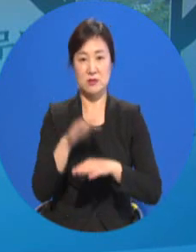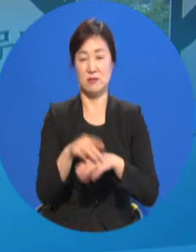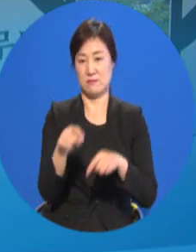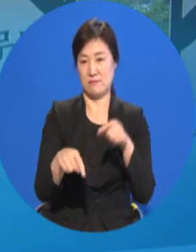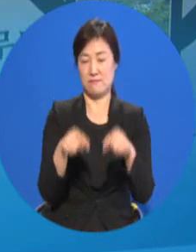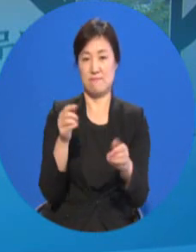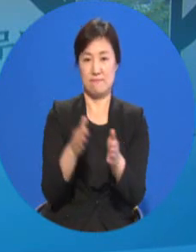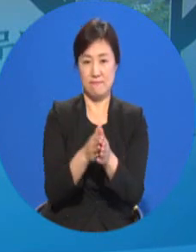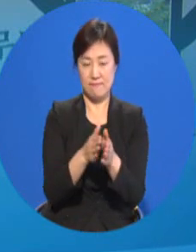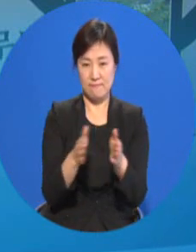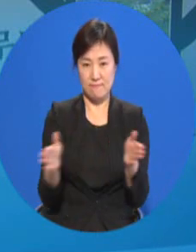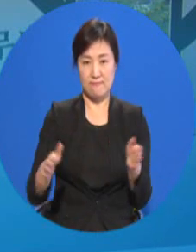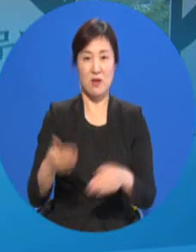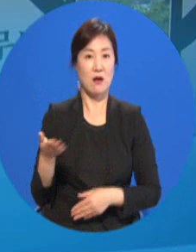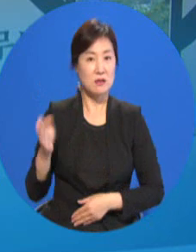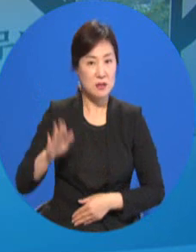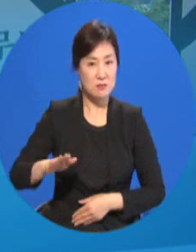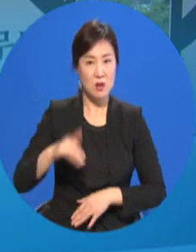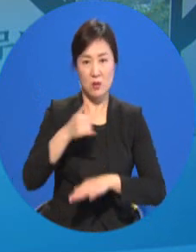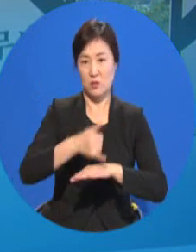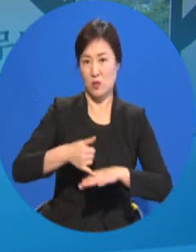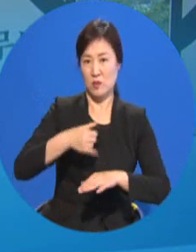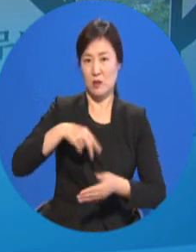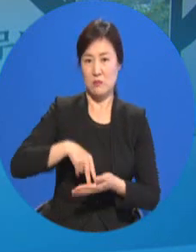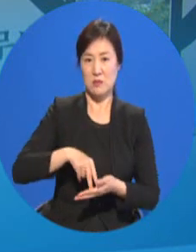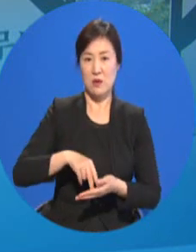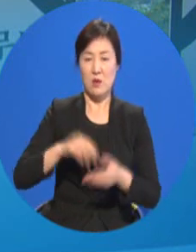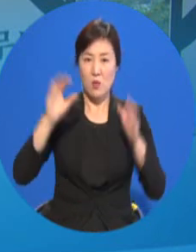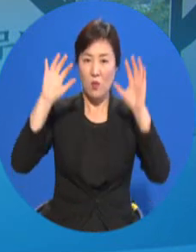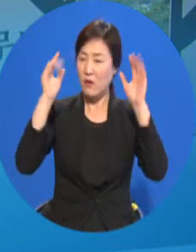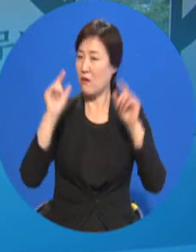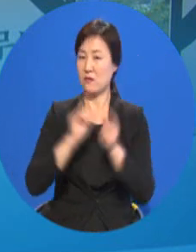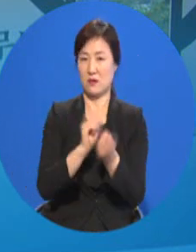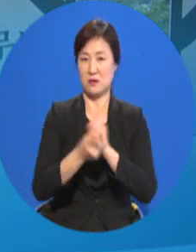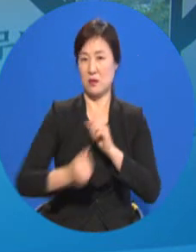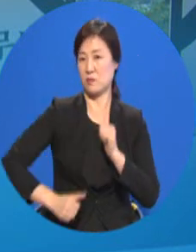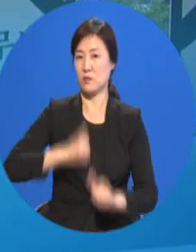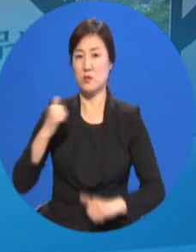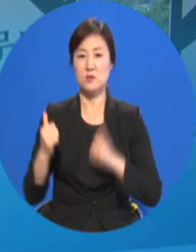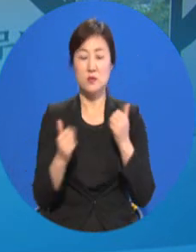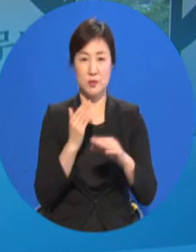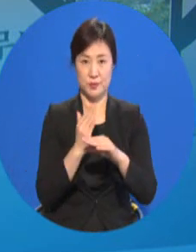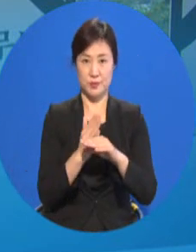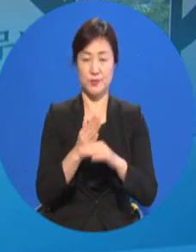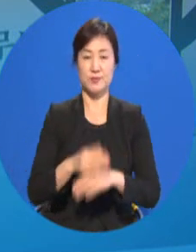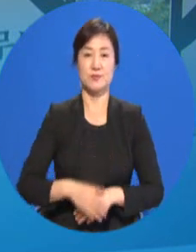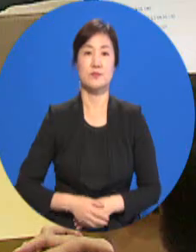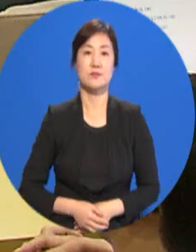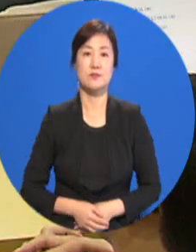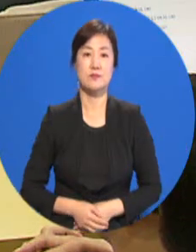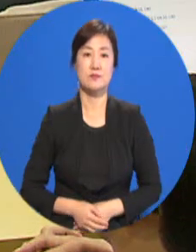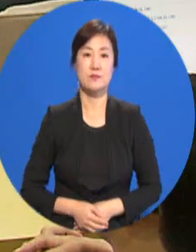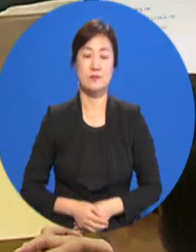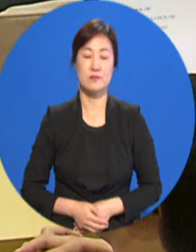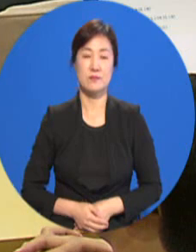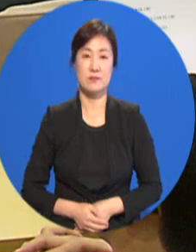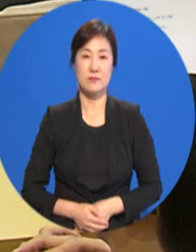건데요. 농민들은 환영 대신 분노를 드러내고 있습니다. 양현승 기자가 취재했습니다.